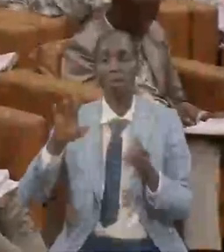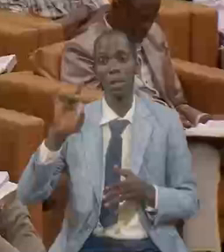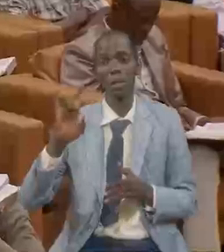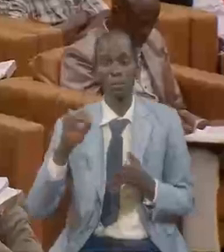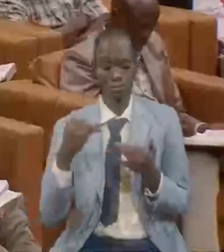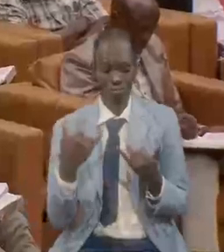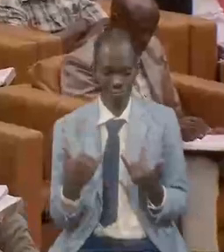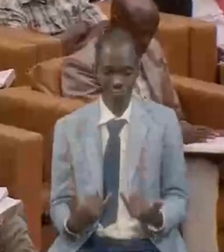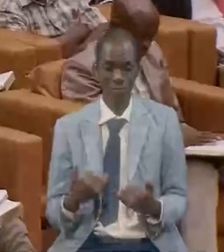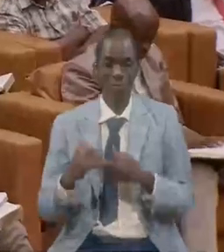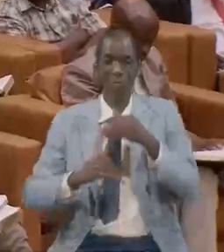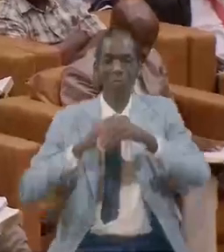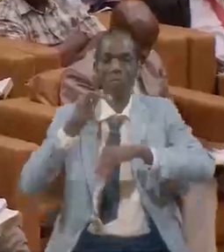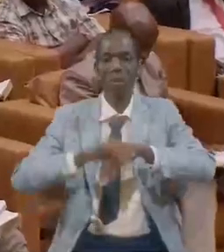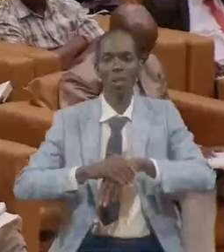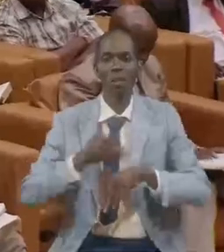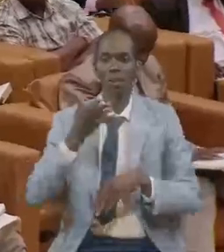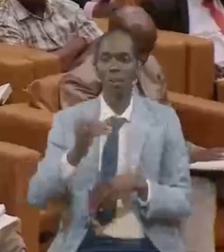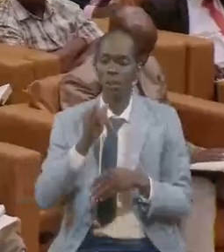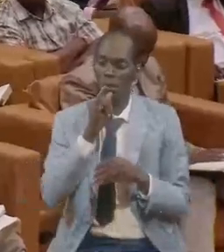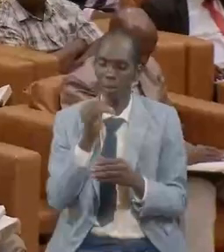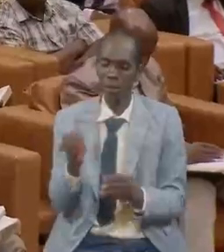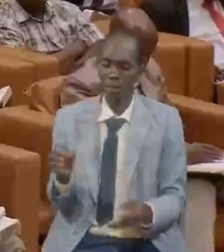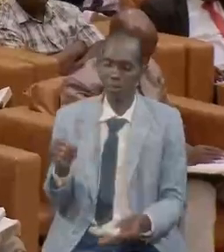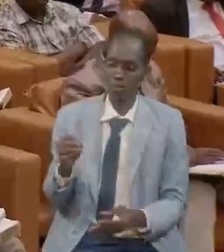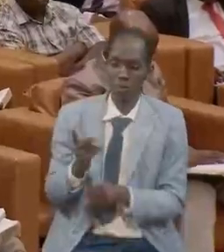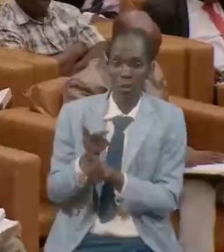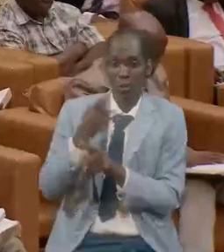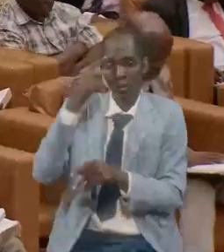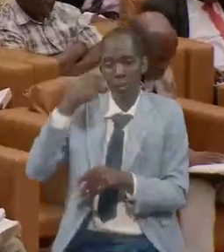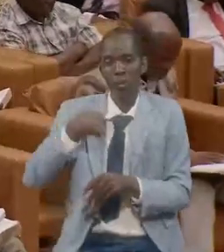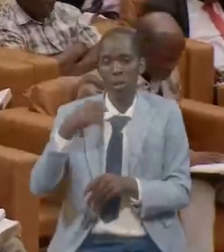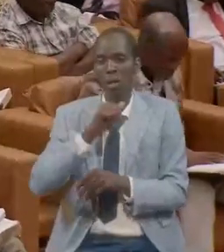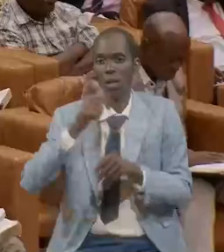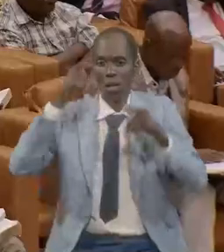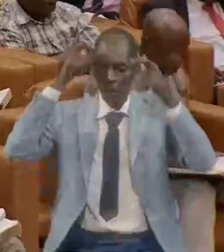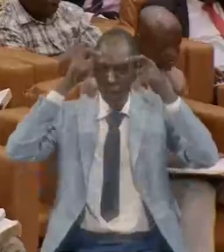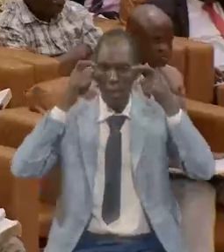Désormais, la couronne de justice m'est réservée.